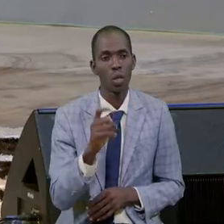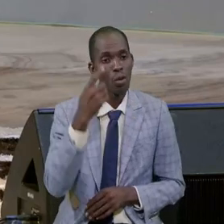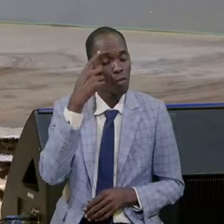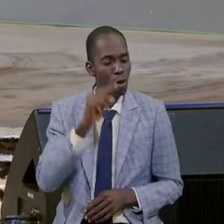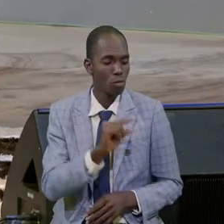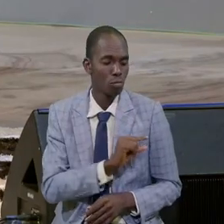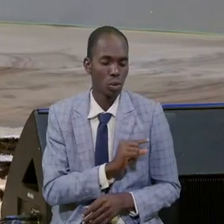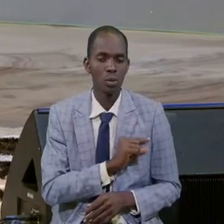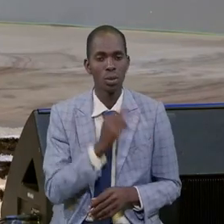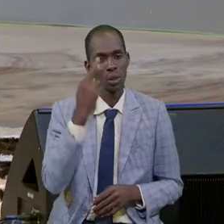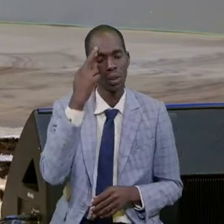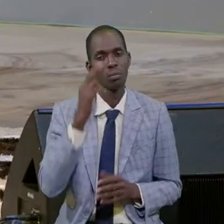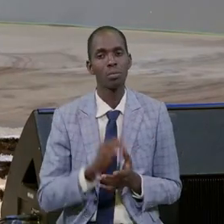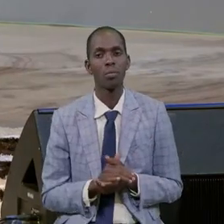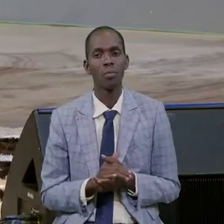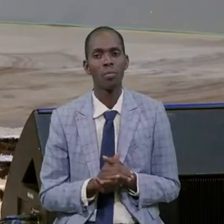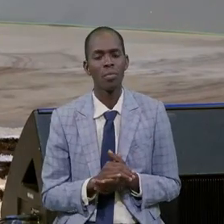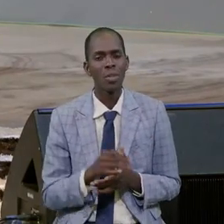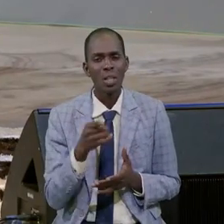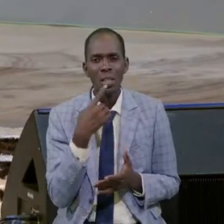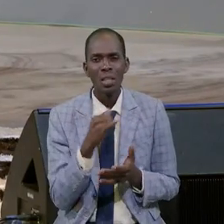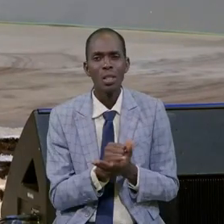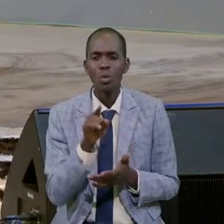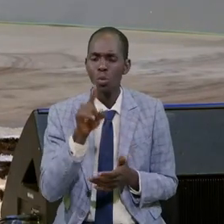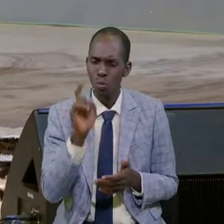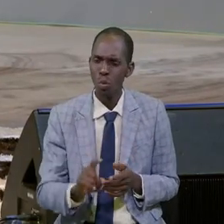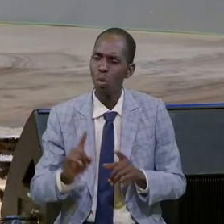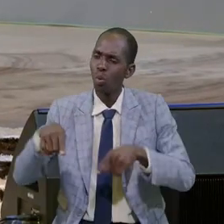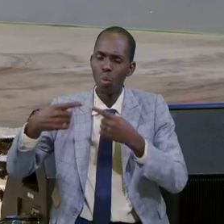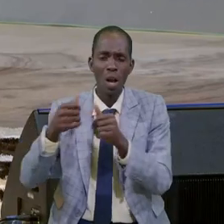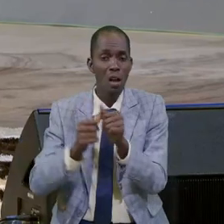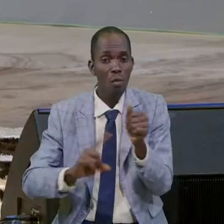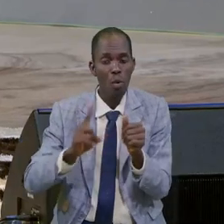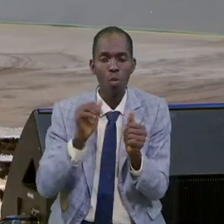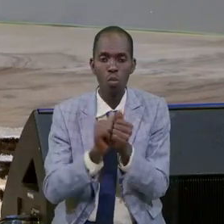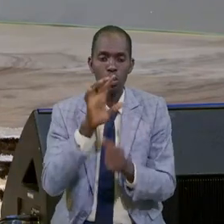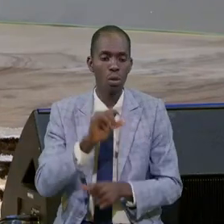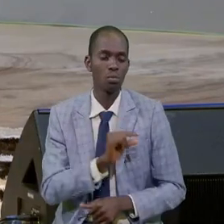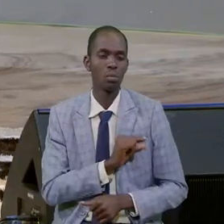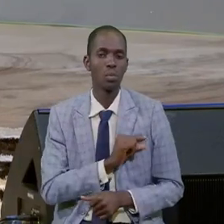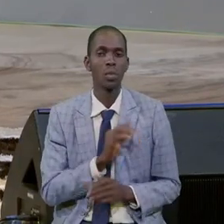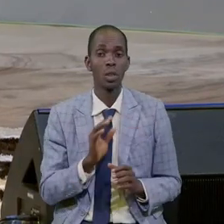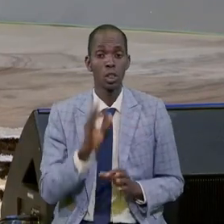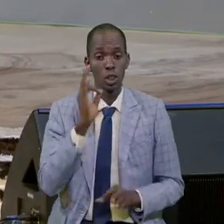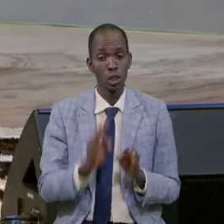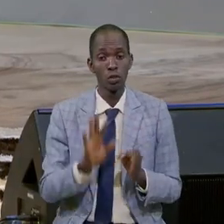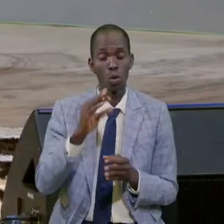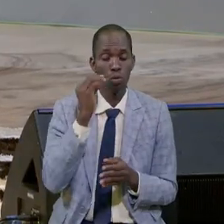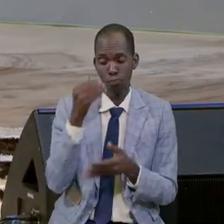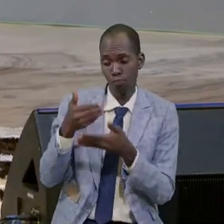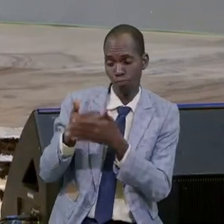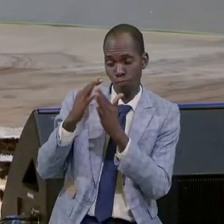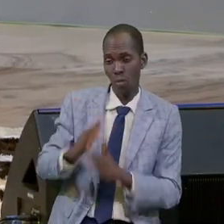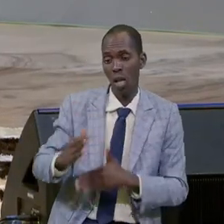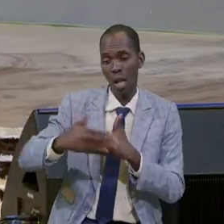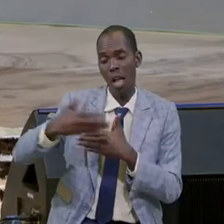par motif de conscience. Chaque fois, il faut aller avec votre conscience, où que vous soyez. Un voisin